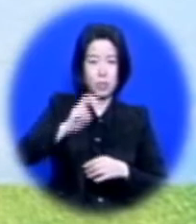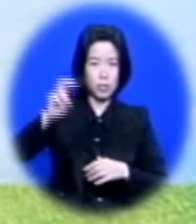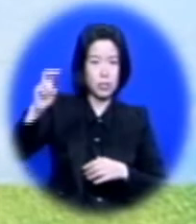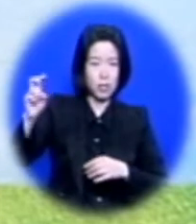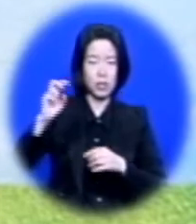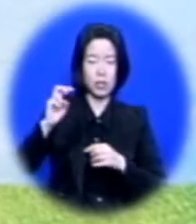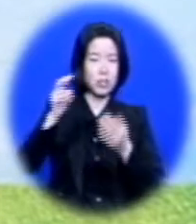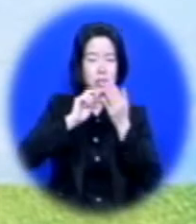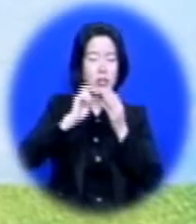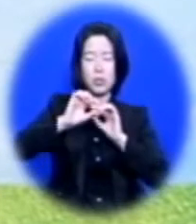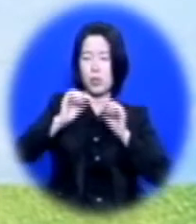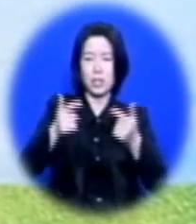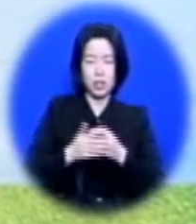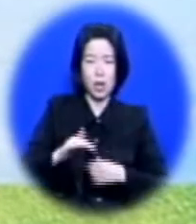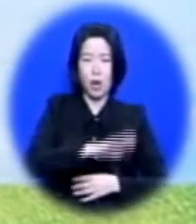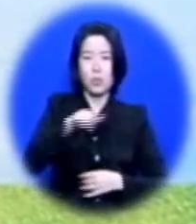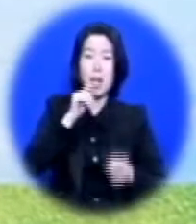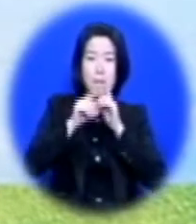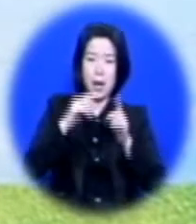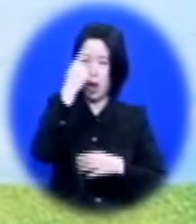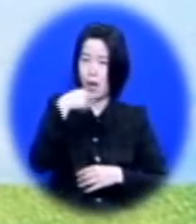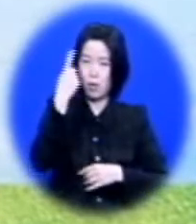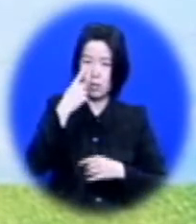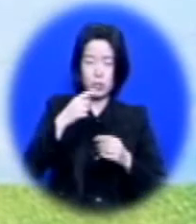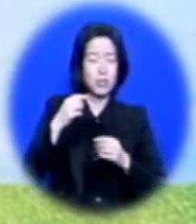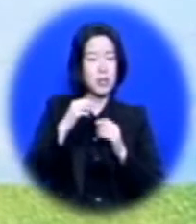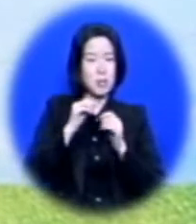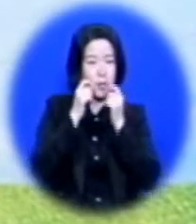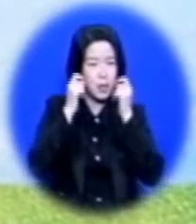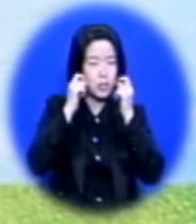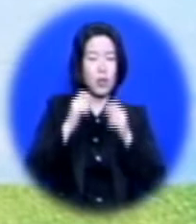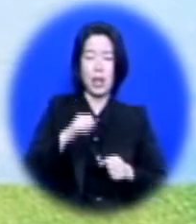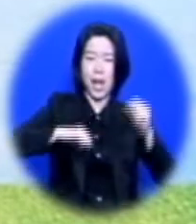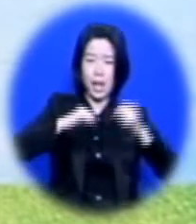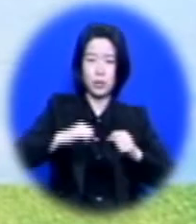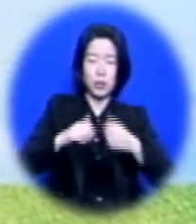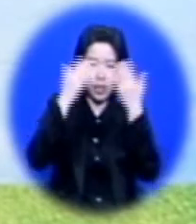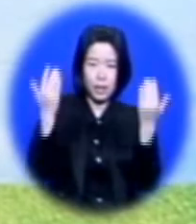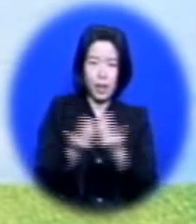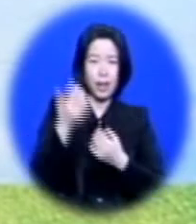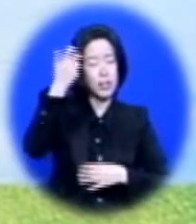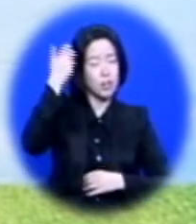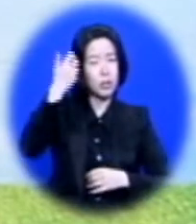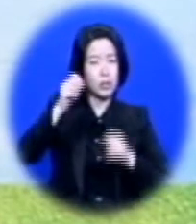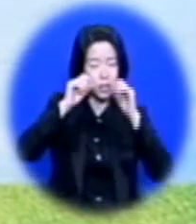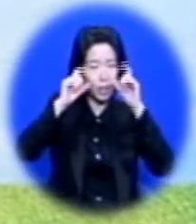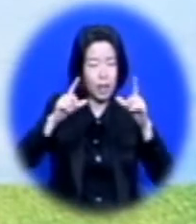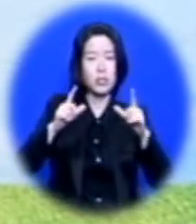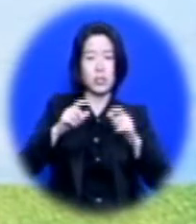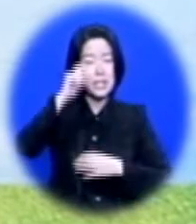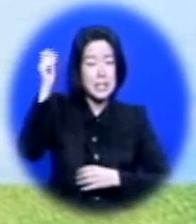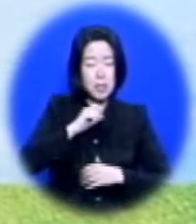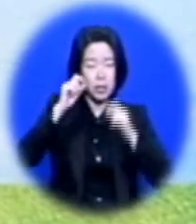아니에요 우리의 말 얼굴표정 우리의 행동이 닿아 영혼을 깨우는 새벽을 깨우는